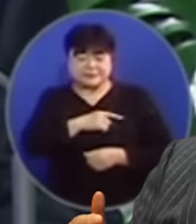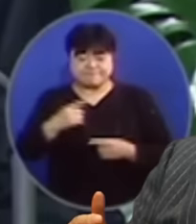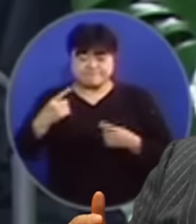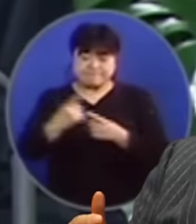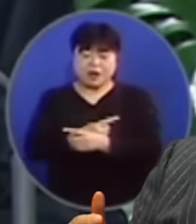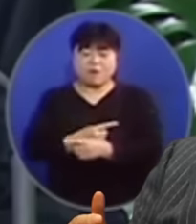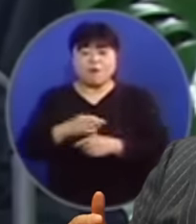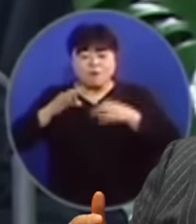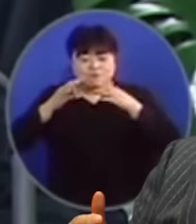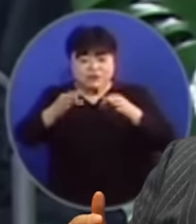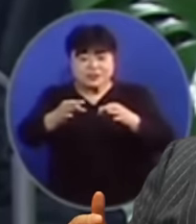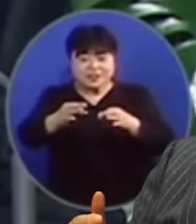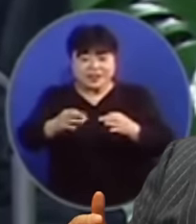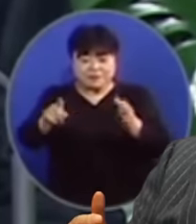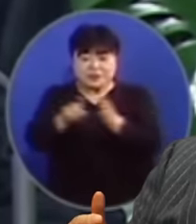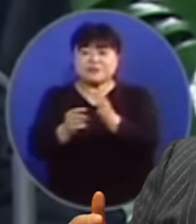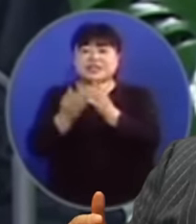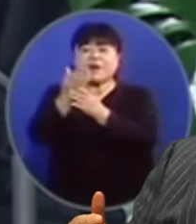믿음이 확고해졌어요.